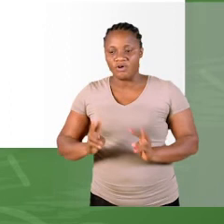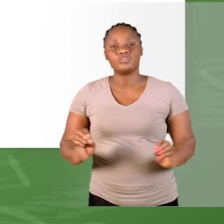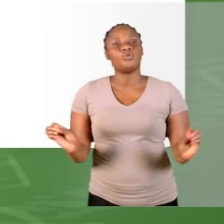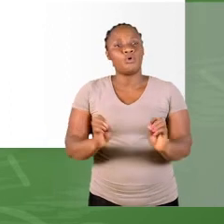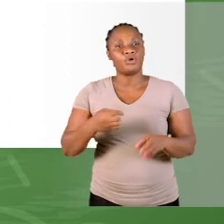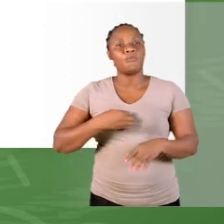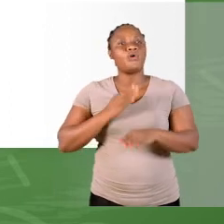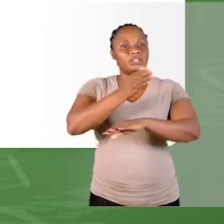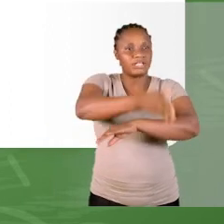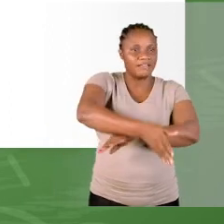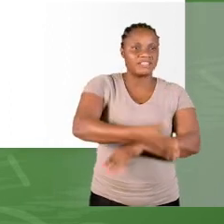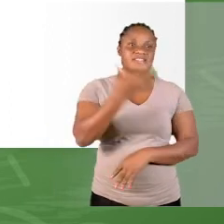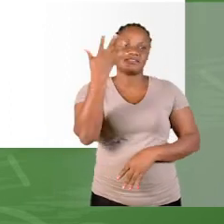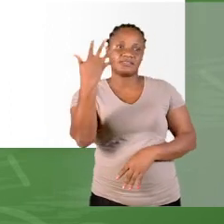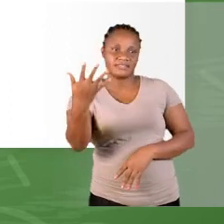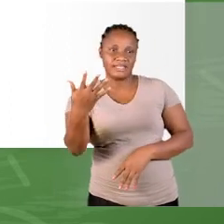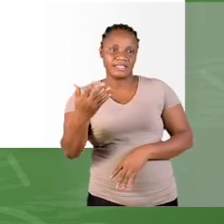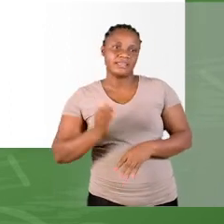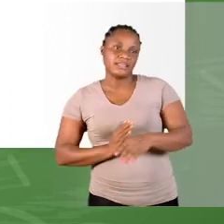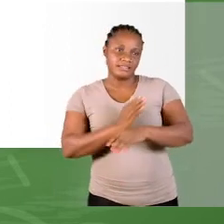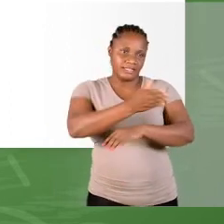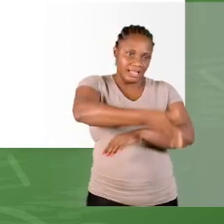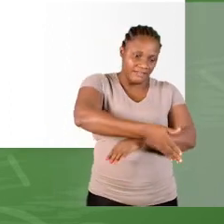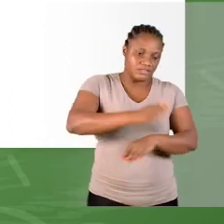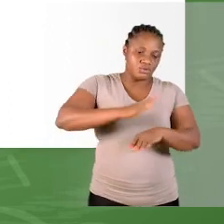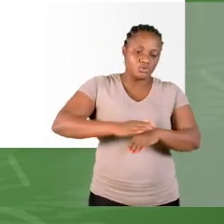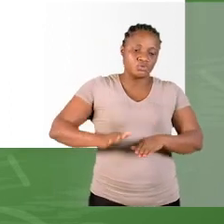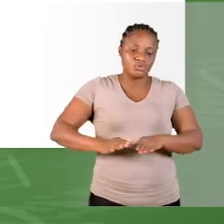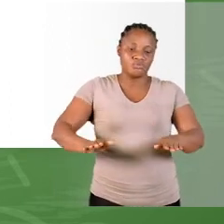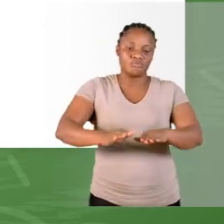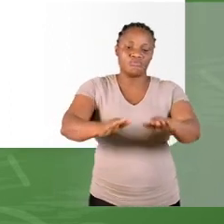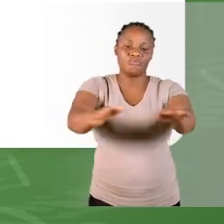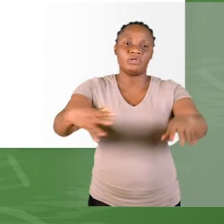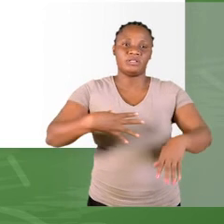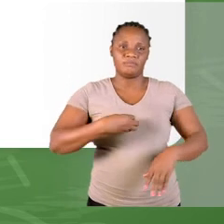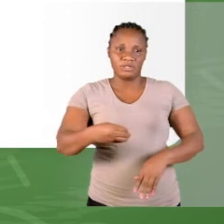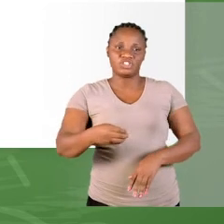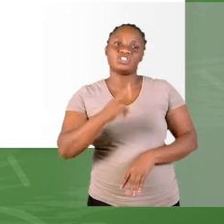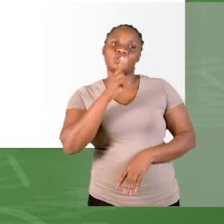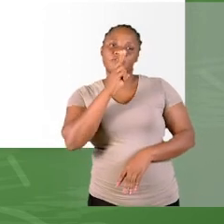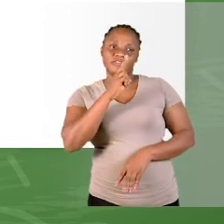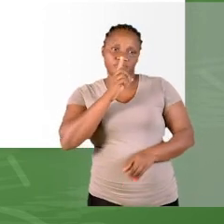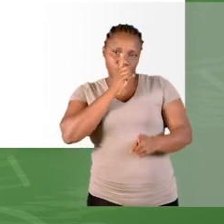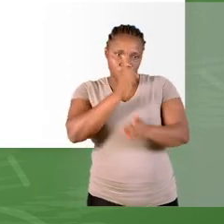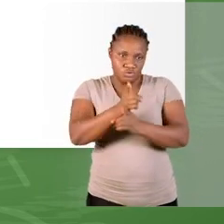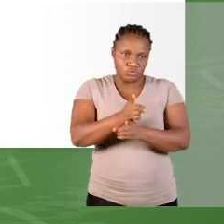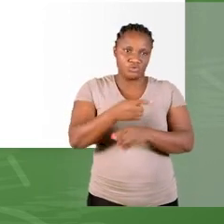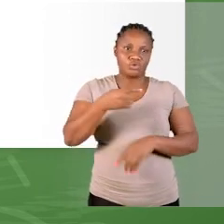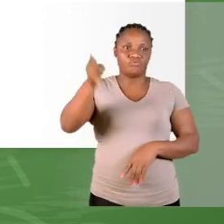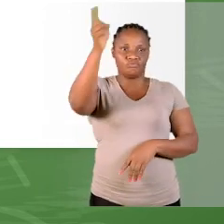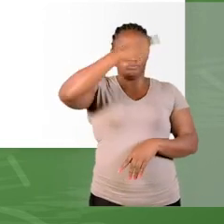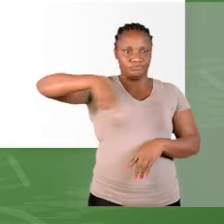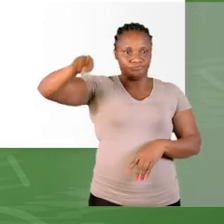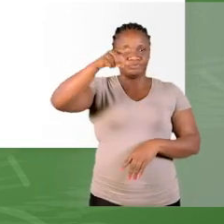l'entoure pas. 5. Traverser sur les bandes blanches. Oui, cette affirmation est juste. Donc, je